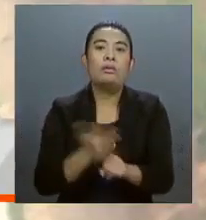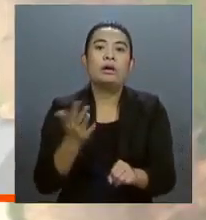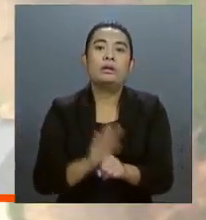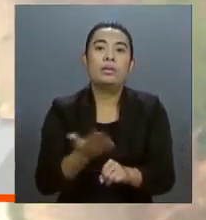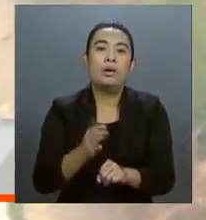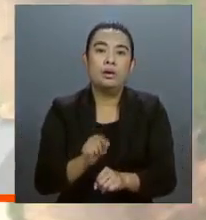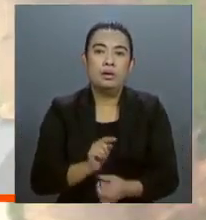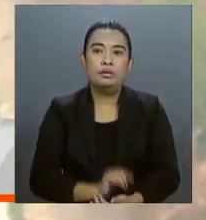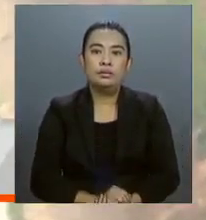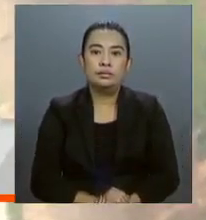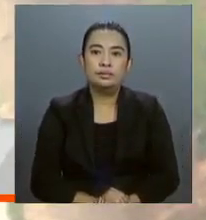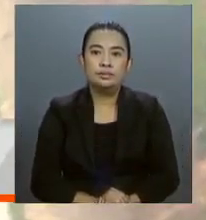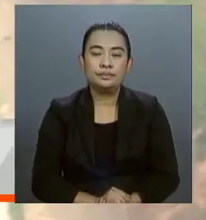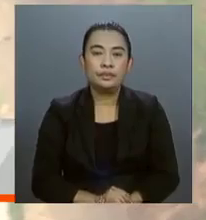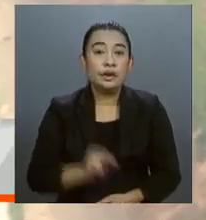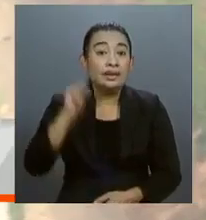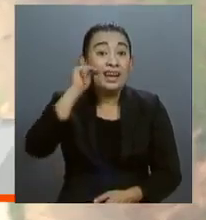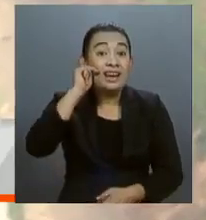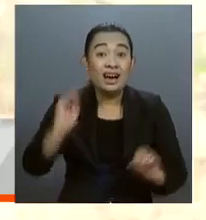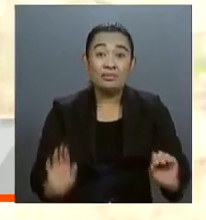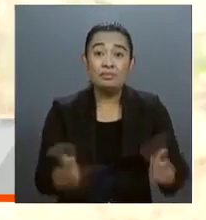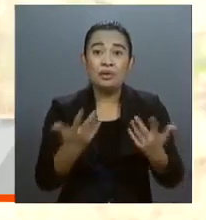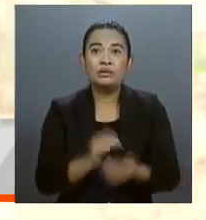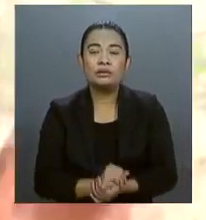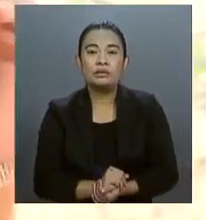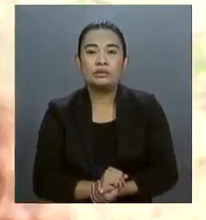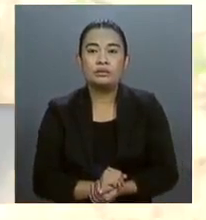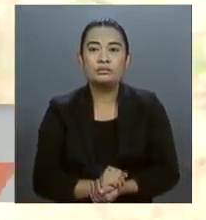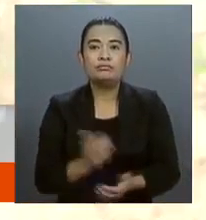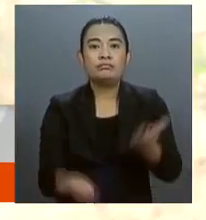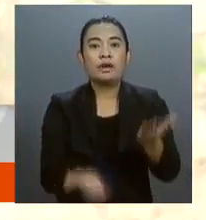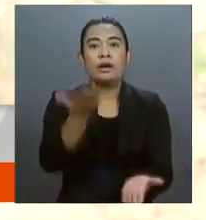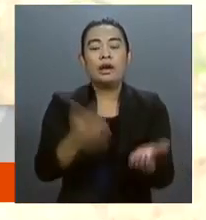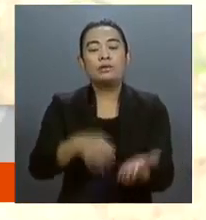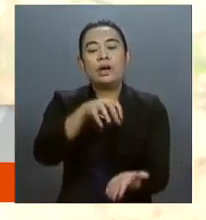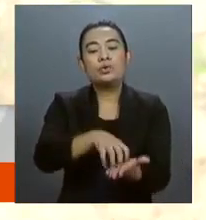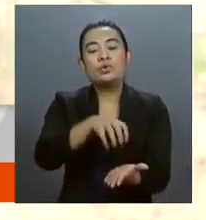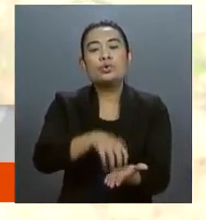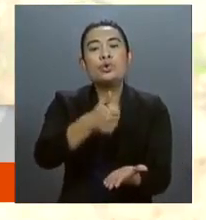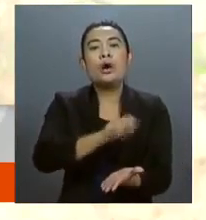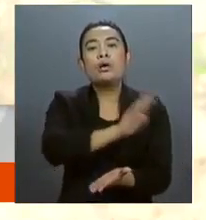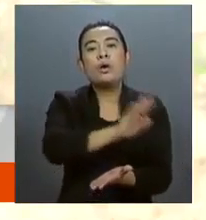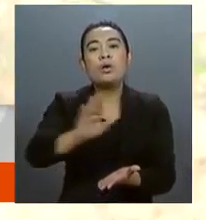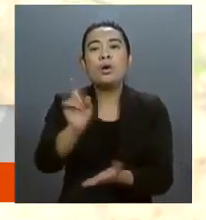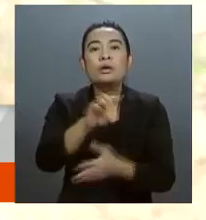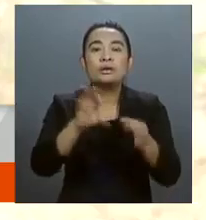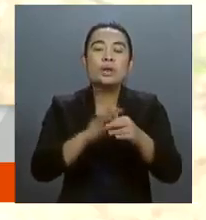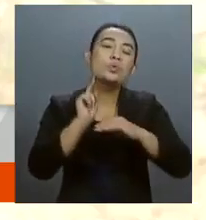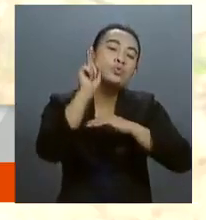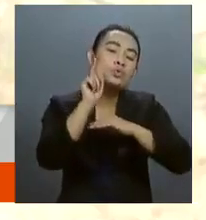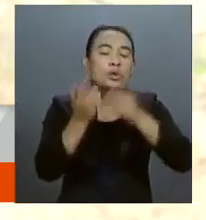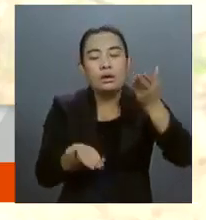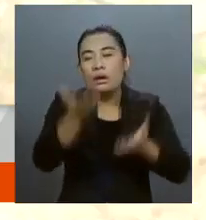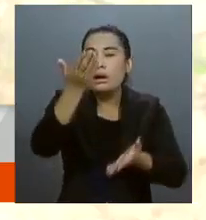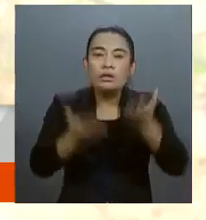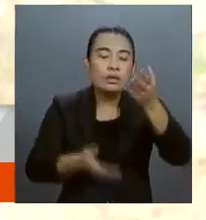การ ถ้าน้ำมันหมดก็แล้วแต่โชคชะตาฟ้าลิขิตเบื้องบนจะประทานม